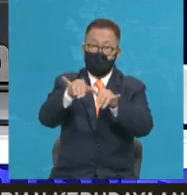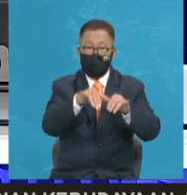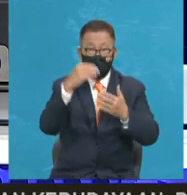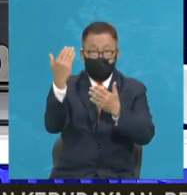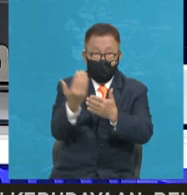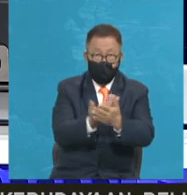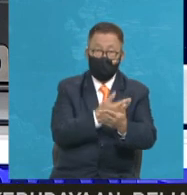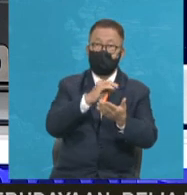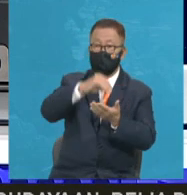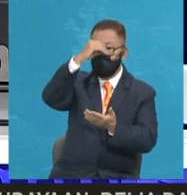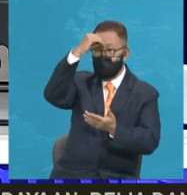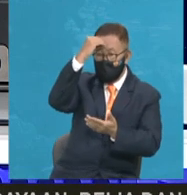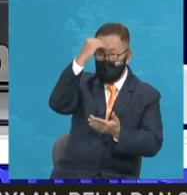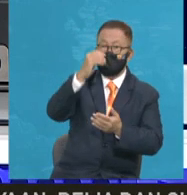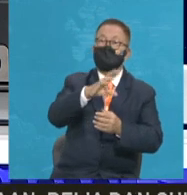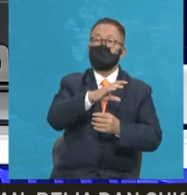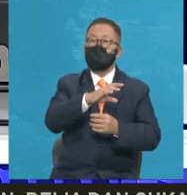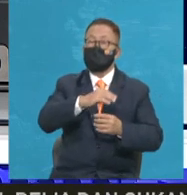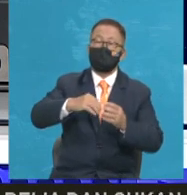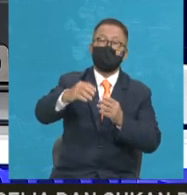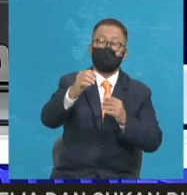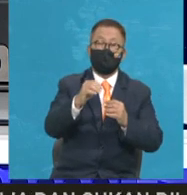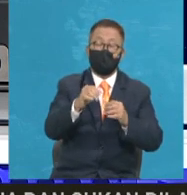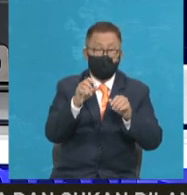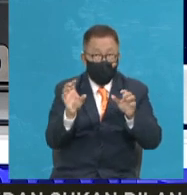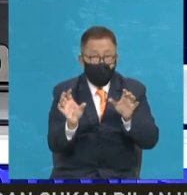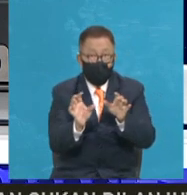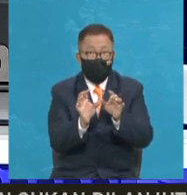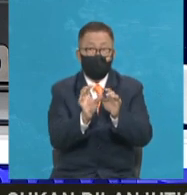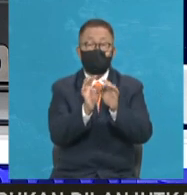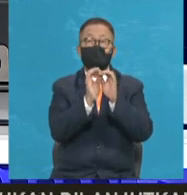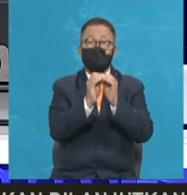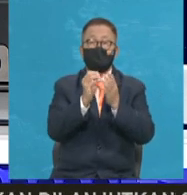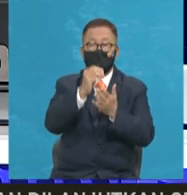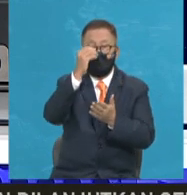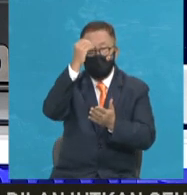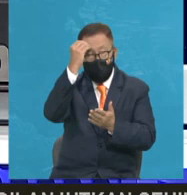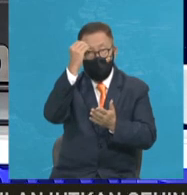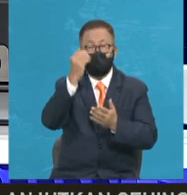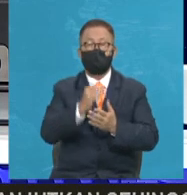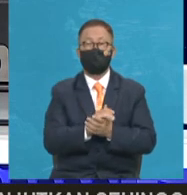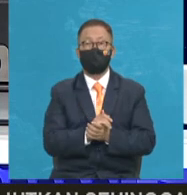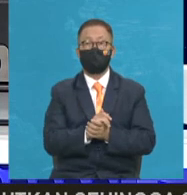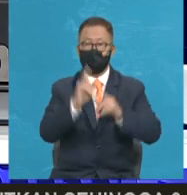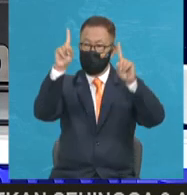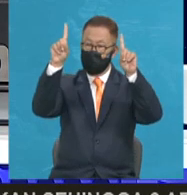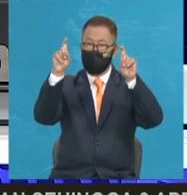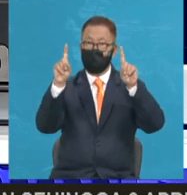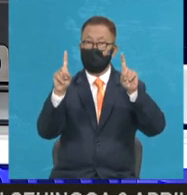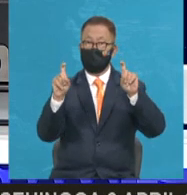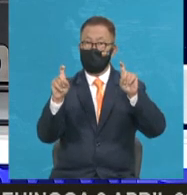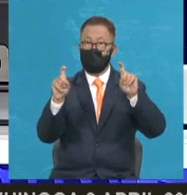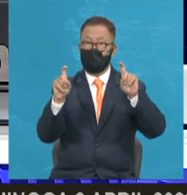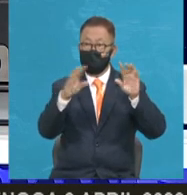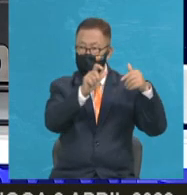Dalam pengajaran dan pembelajaran di samping rapatkan jurang pembelajaran dengan tema pemimpin